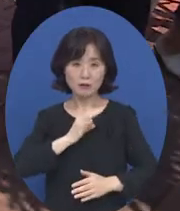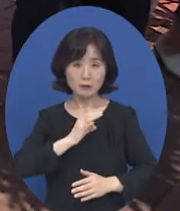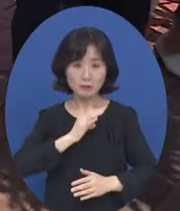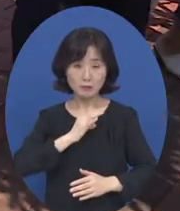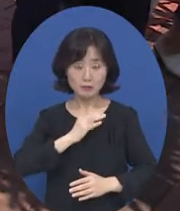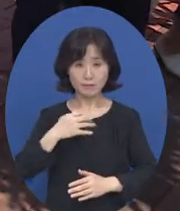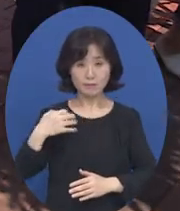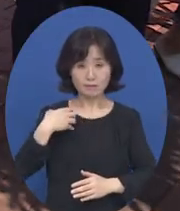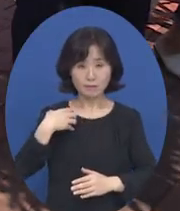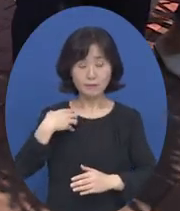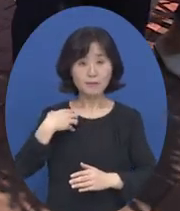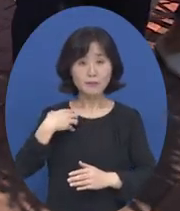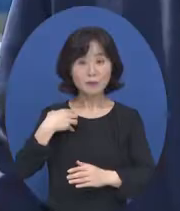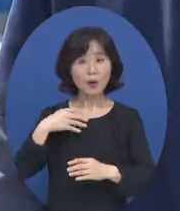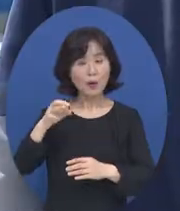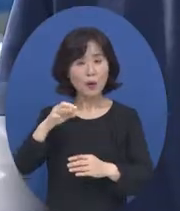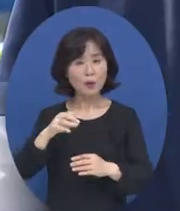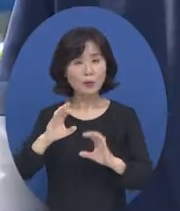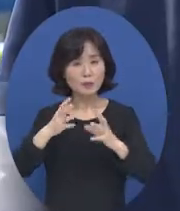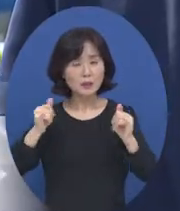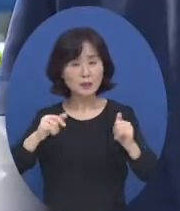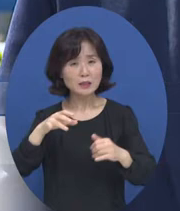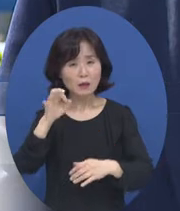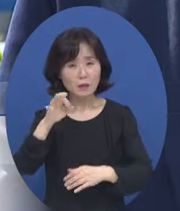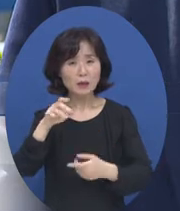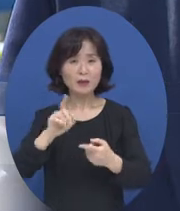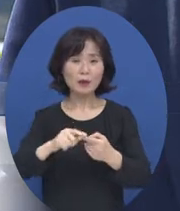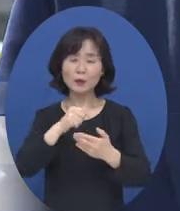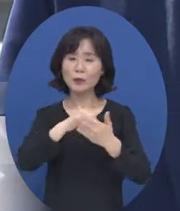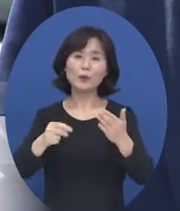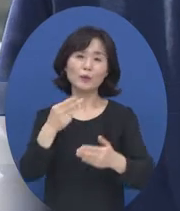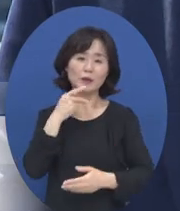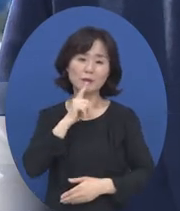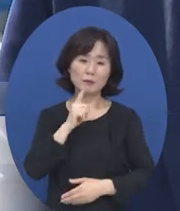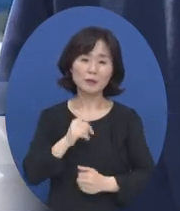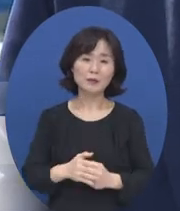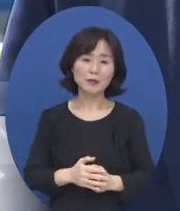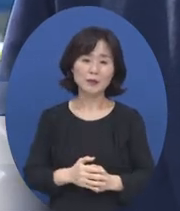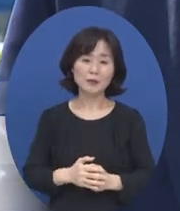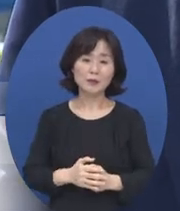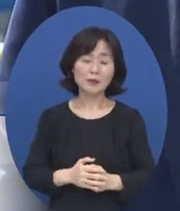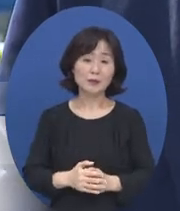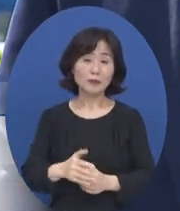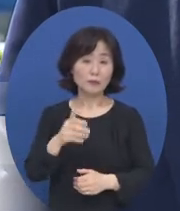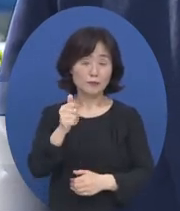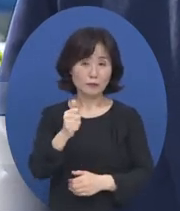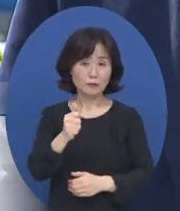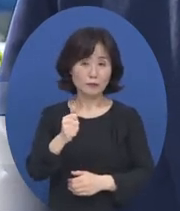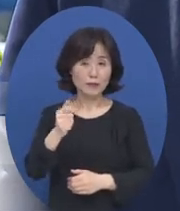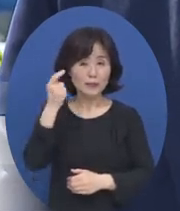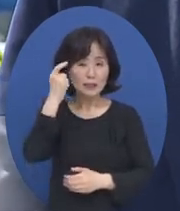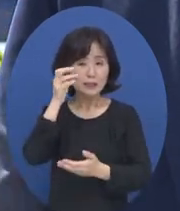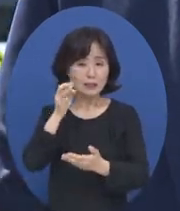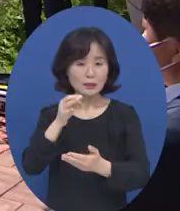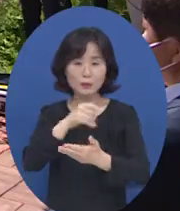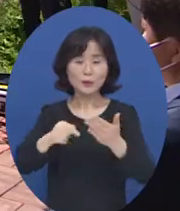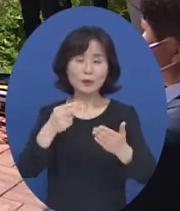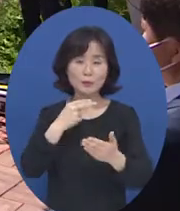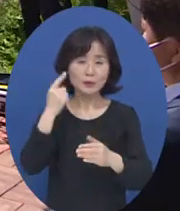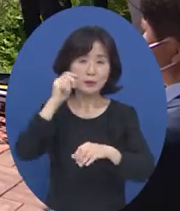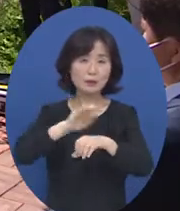일은 없다고 강조했습니다. 주저가치를 결코 훼손하지 않고 슬기로운 해법을 찾도록